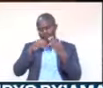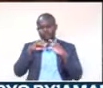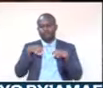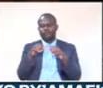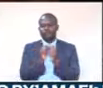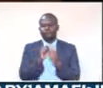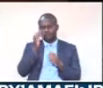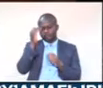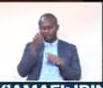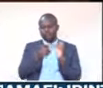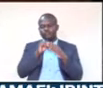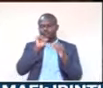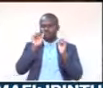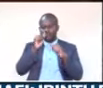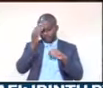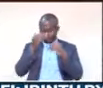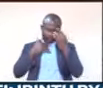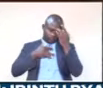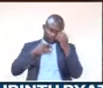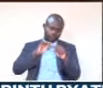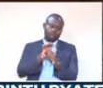Kongo, ariko ntibikunde bitewe n'icyorezo cya